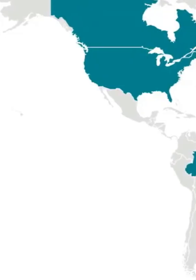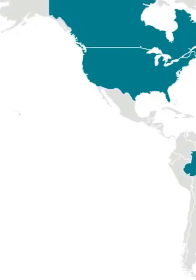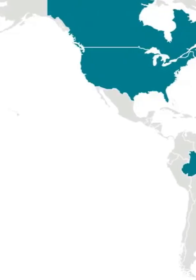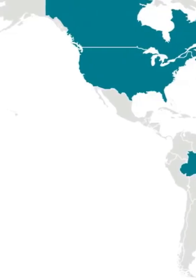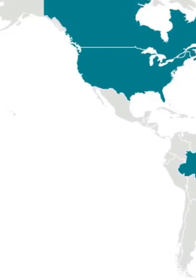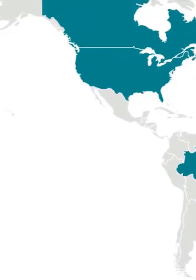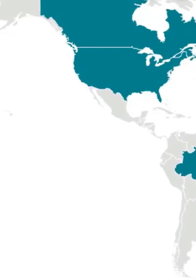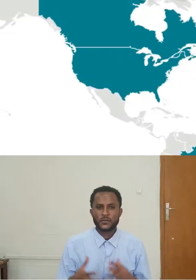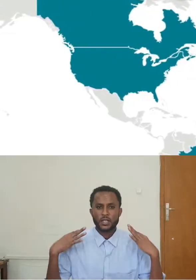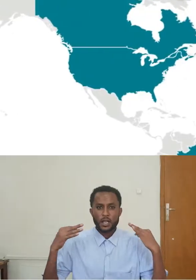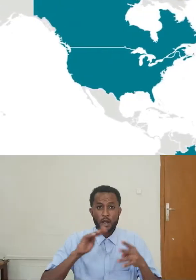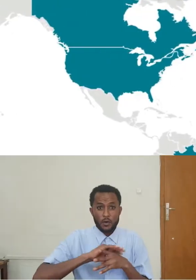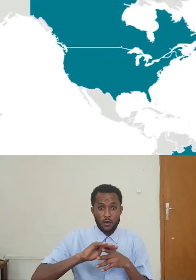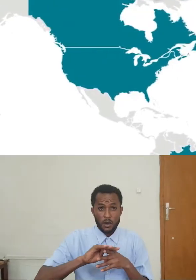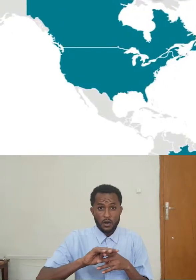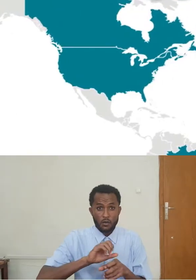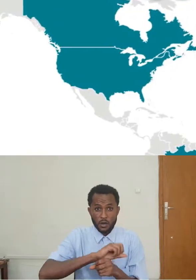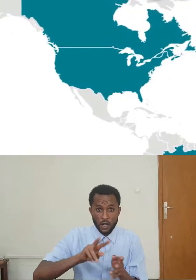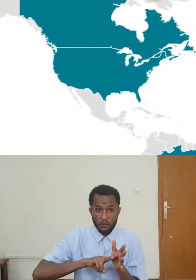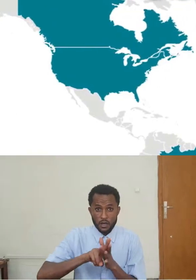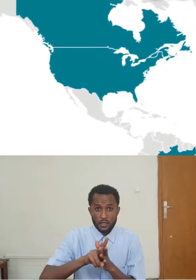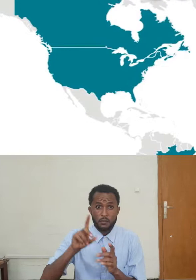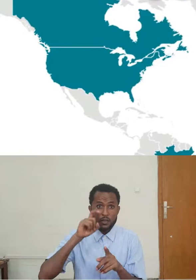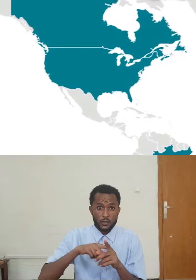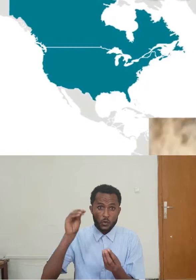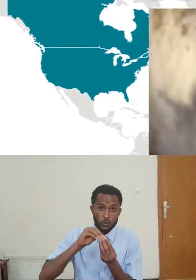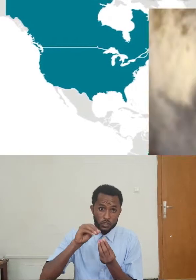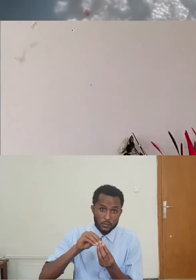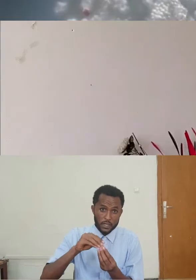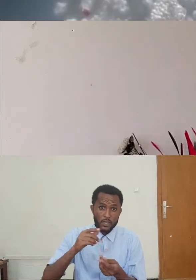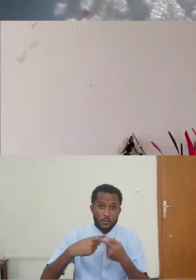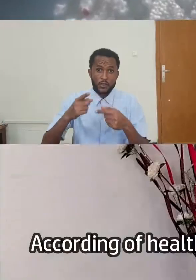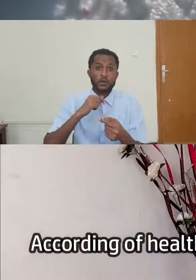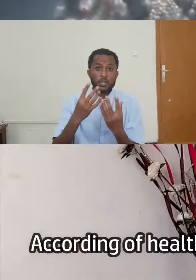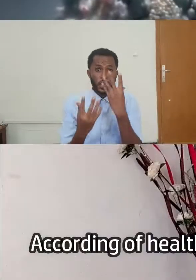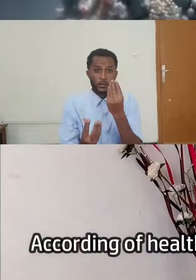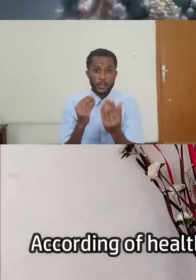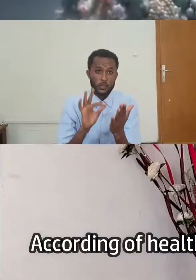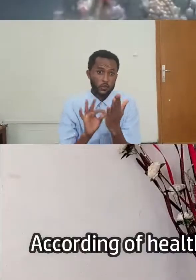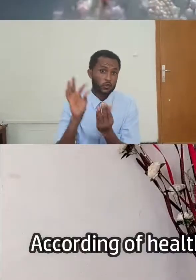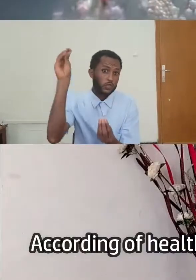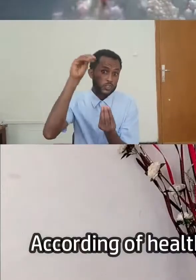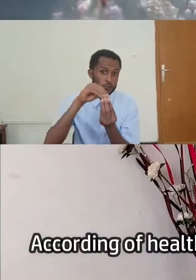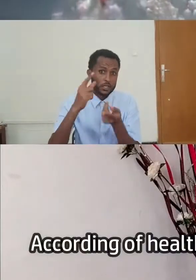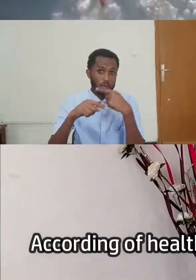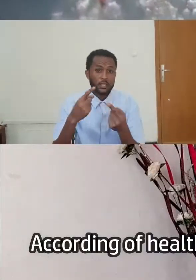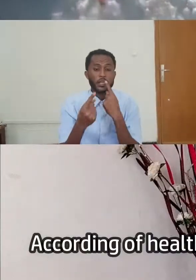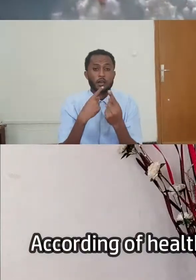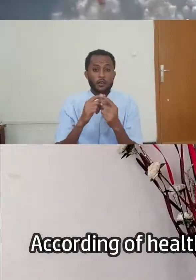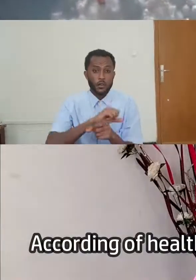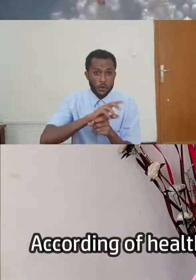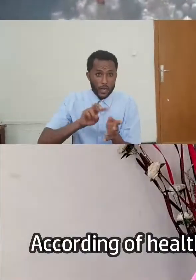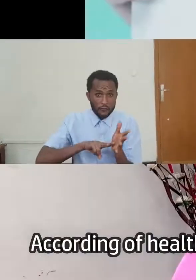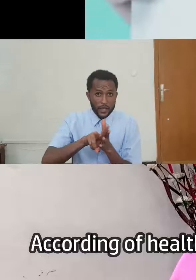original source of the virus causing coronavirus disease 2019 is believed to be bat. የጤና ባለሙያዎች coronavirus ባንዴ ቁጥሩ